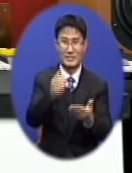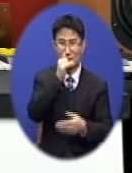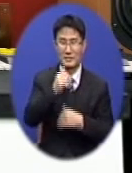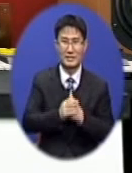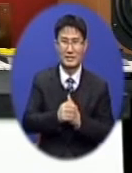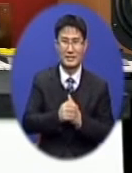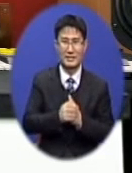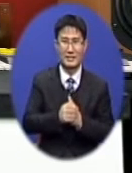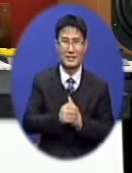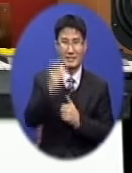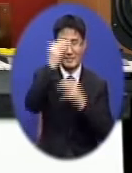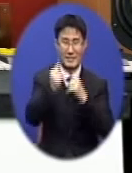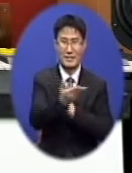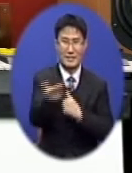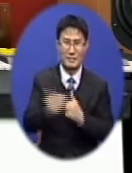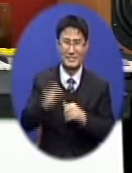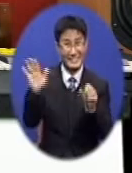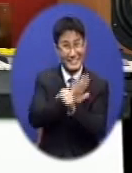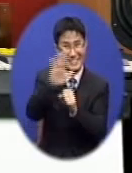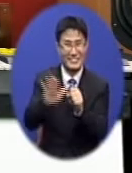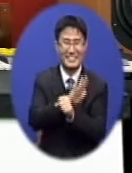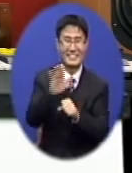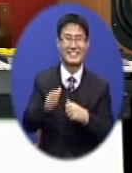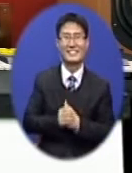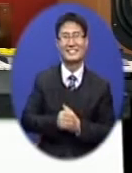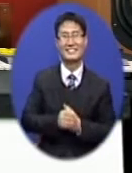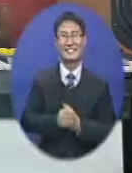기다리겠습니다. 시청자 네. 여러분 사랑합니다. 사랑합니다.